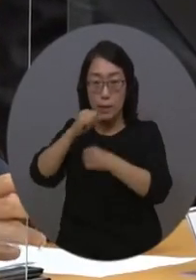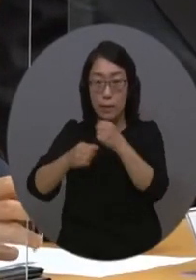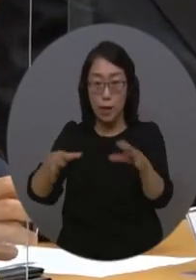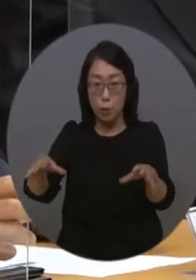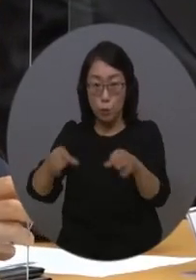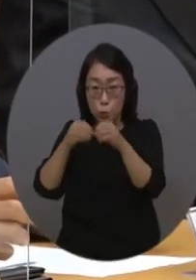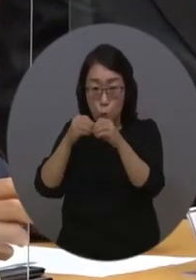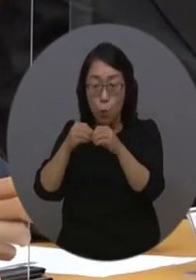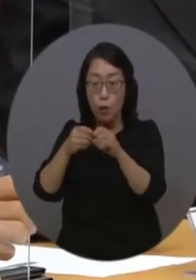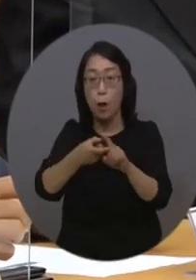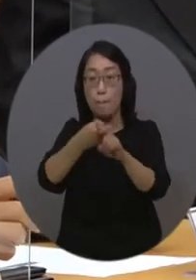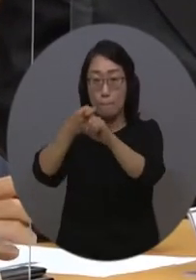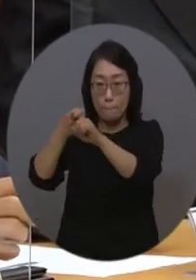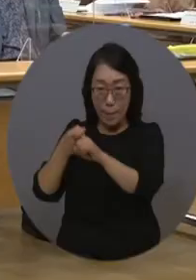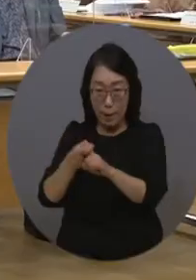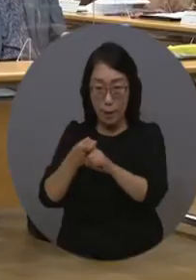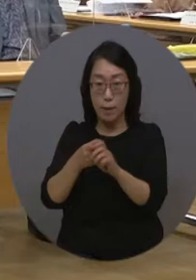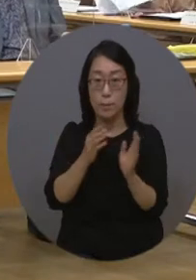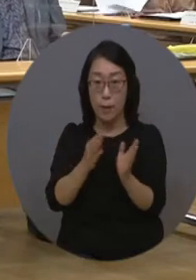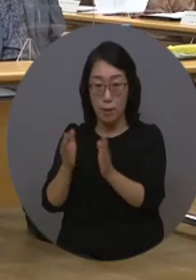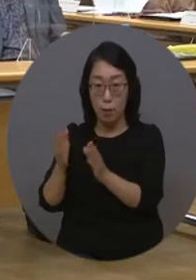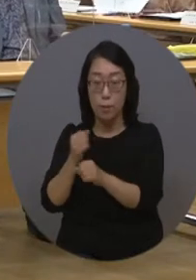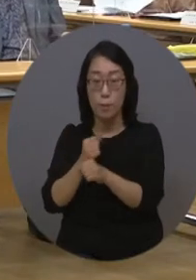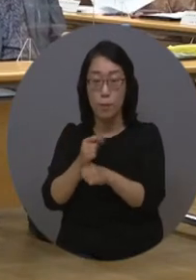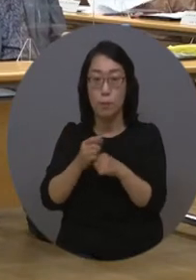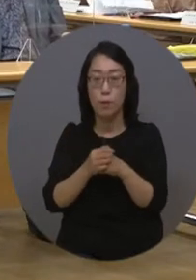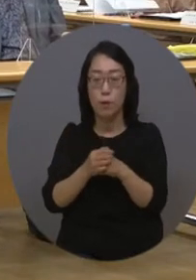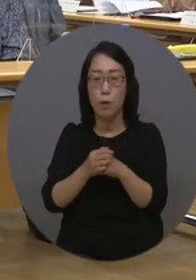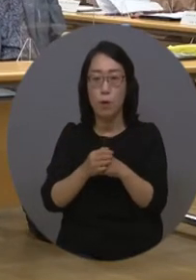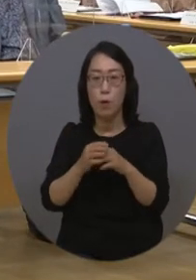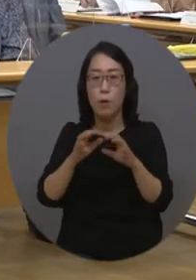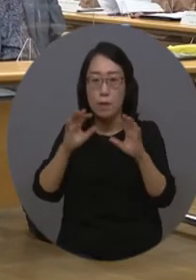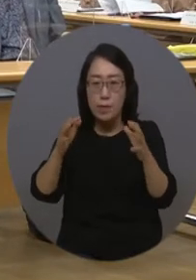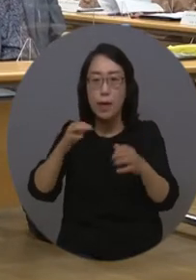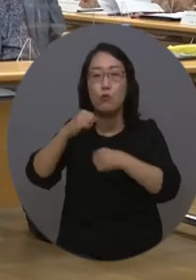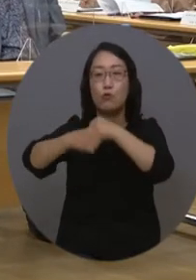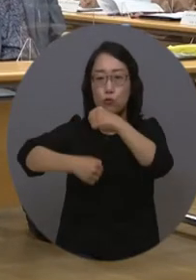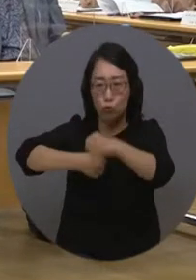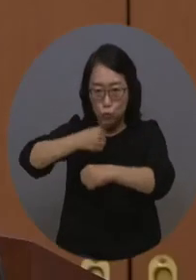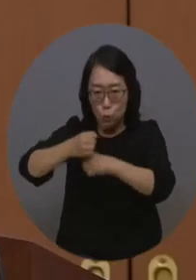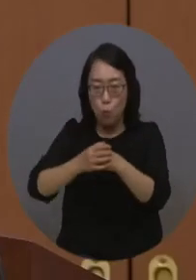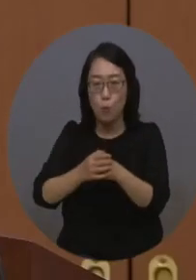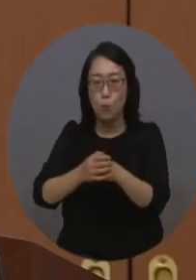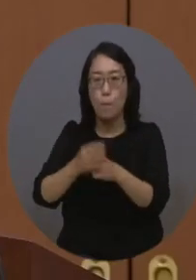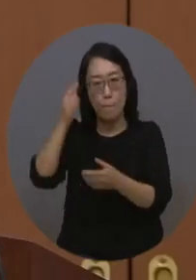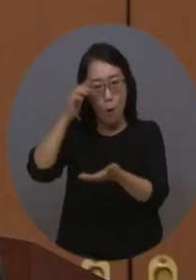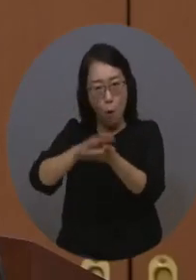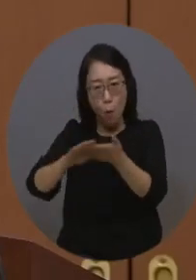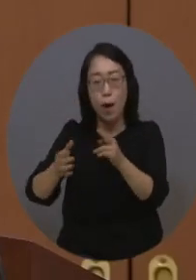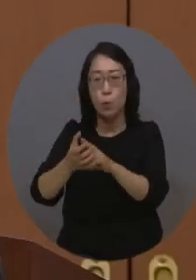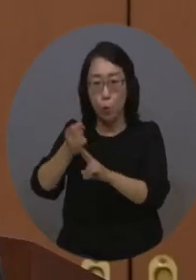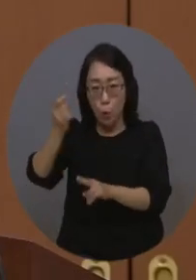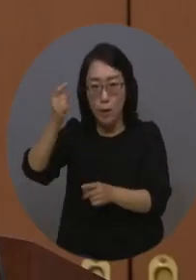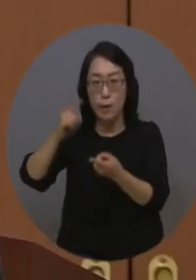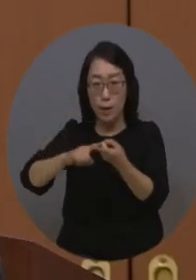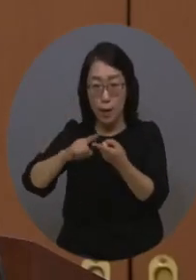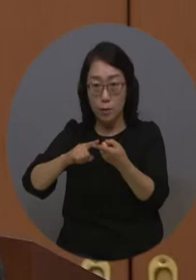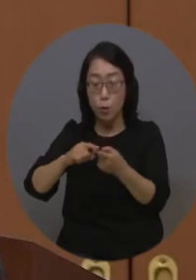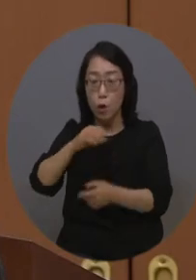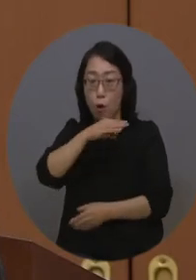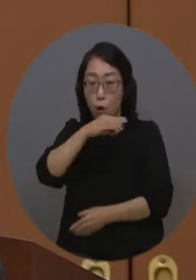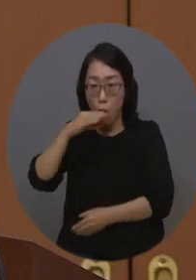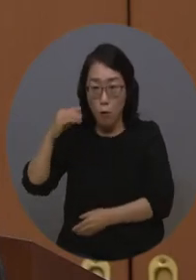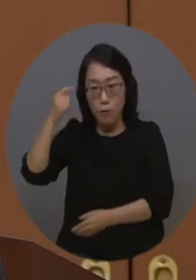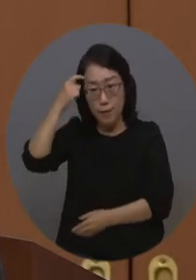지회에서 주최한 이번 스피치 대회는 국립인복, 자유수호, 평화통일 등 우리 사회의 건전 의식 함양과 관련된